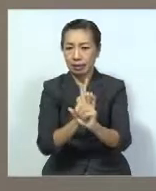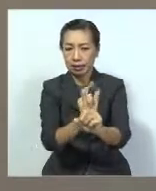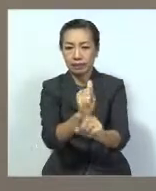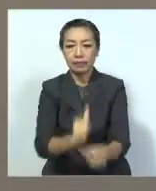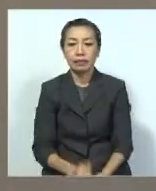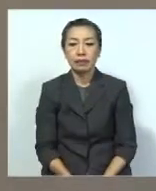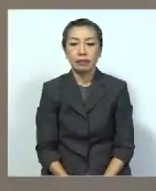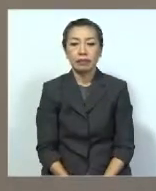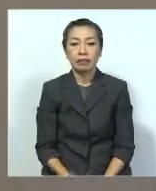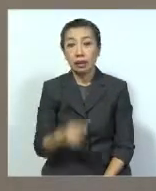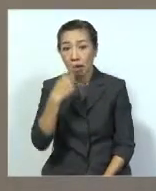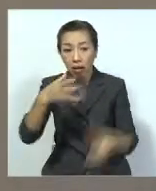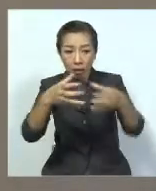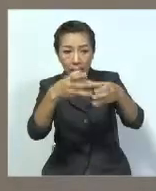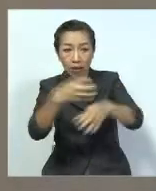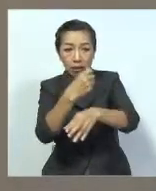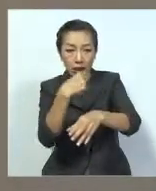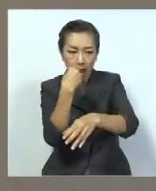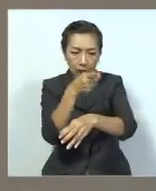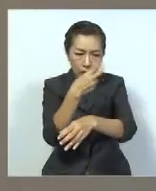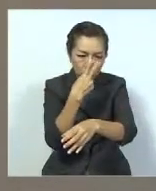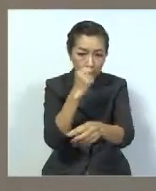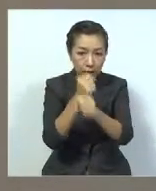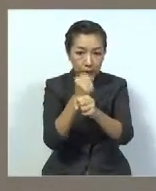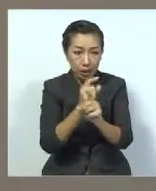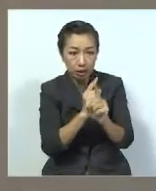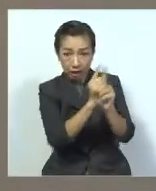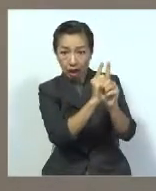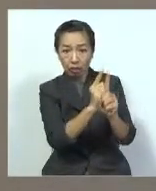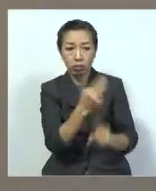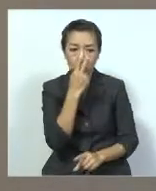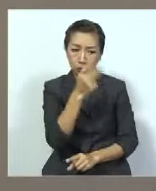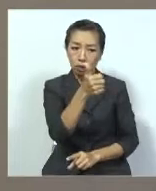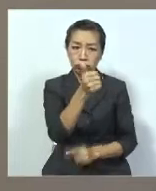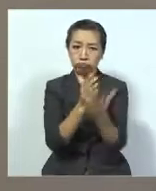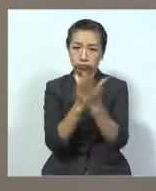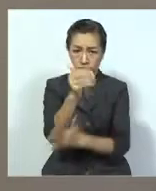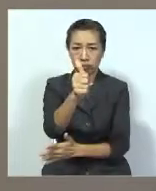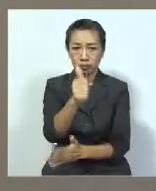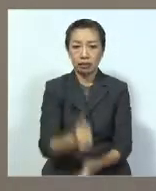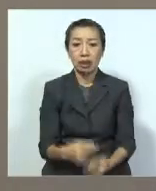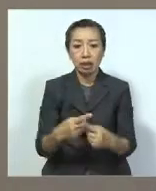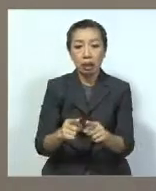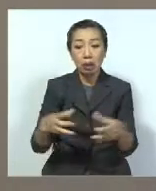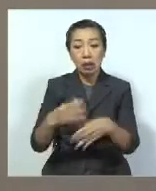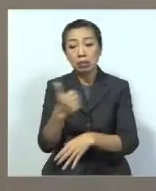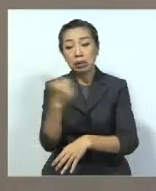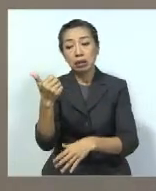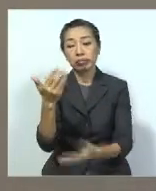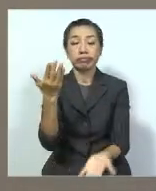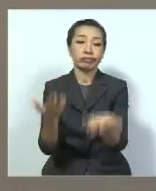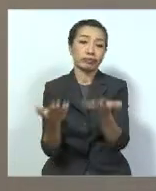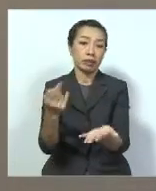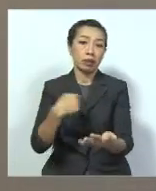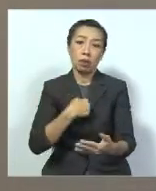ะก็พรรคใดก็ตามที่ทำงานแบบนี้ผมถือว่ามันก็น่าจะไปถูกความสำเร็จนะแต่ถ้าทำอย่างอื่นก็จนใจนะเ